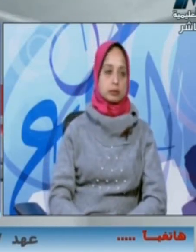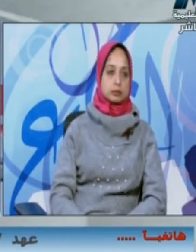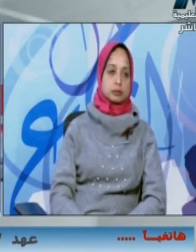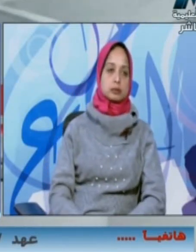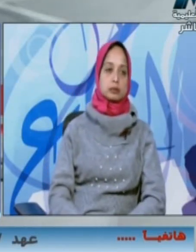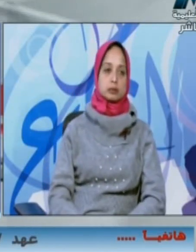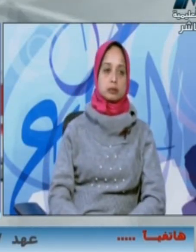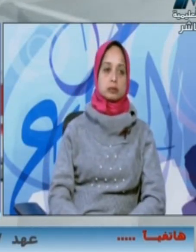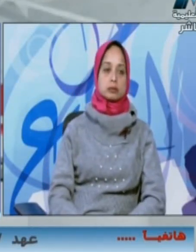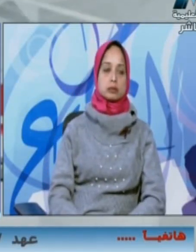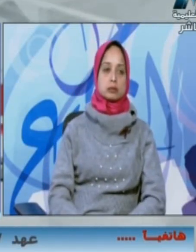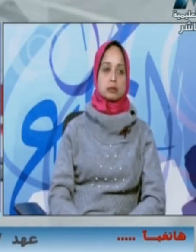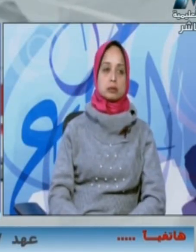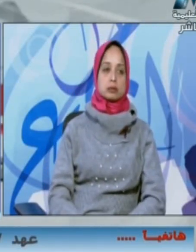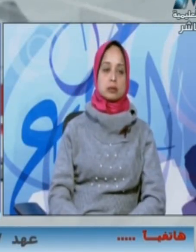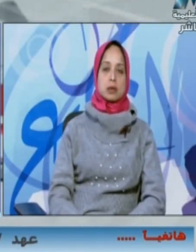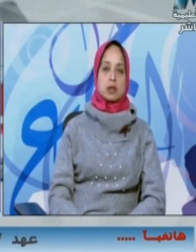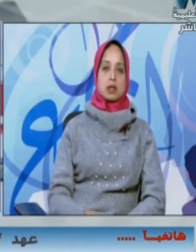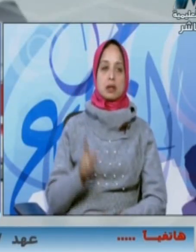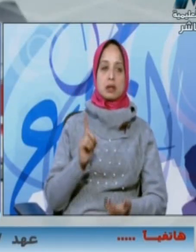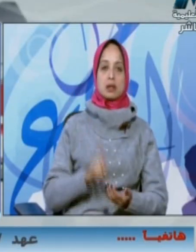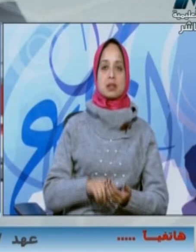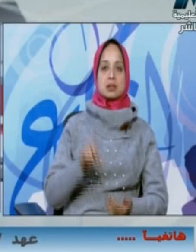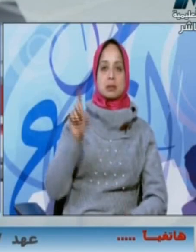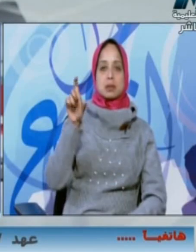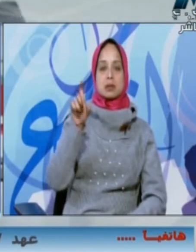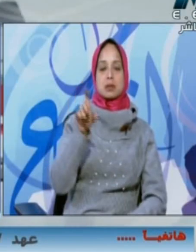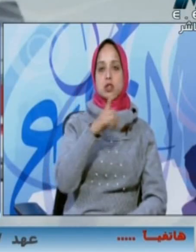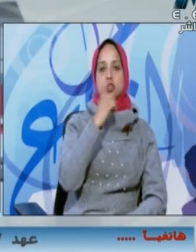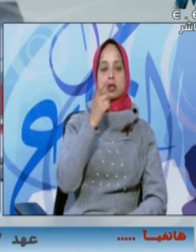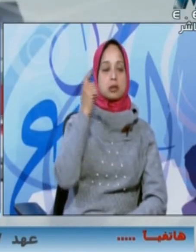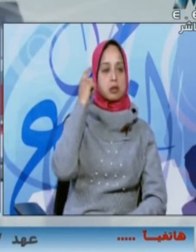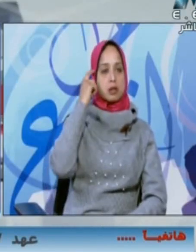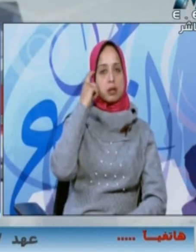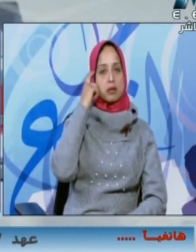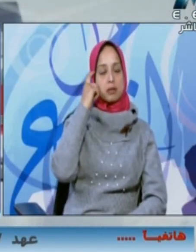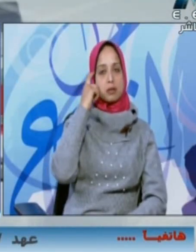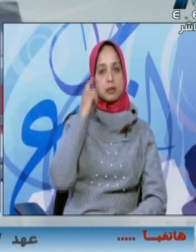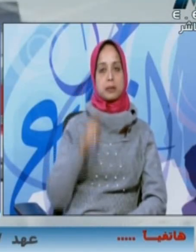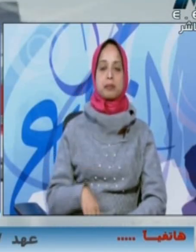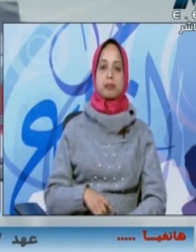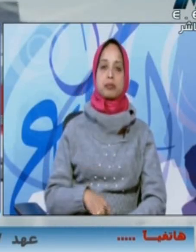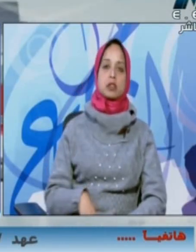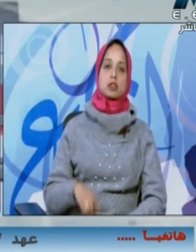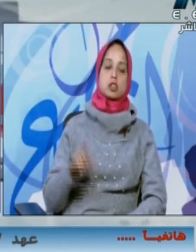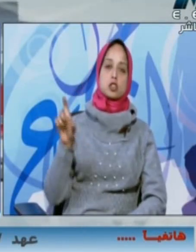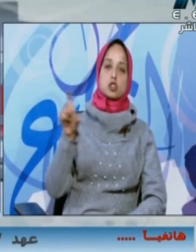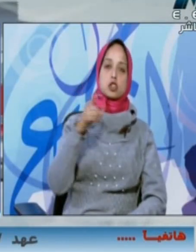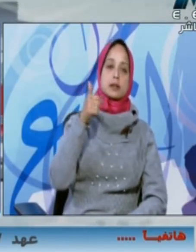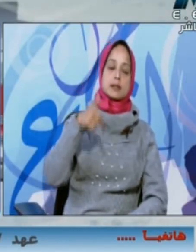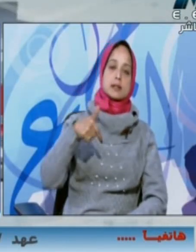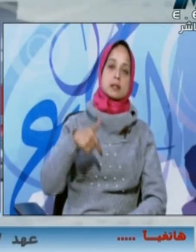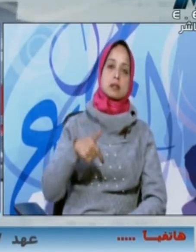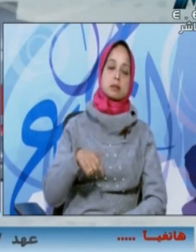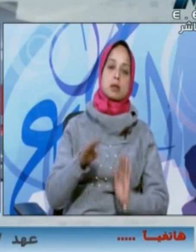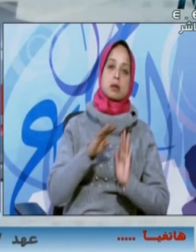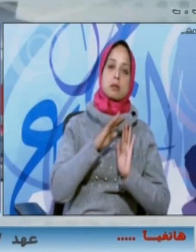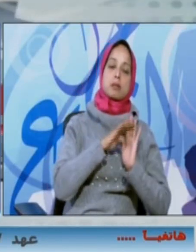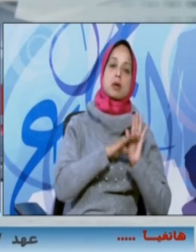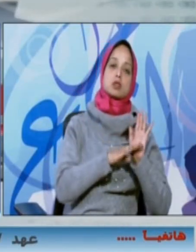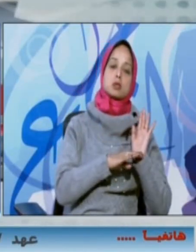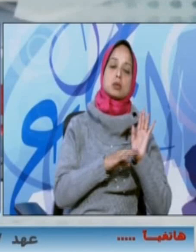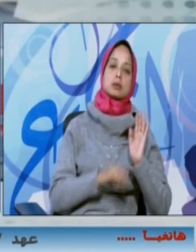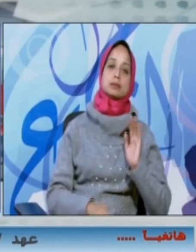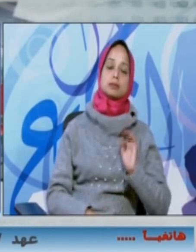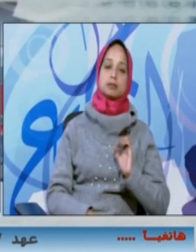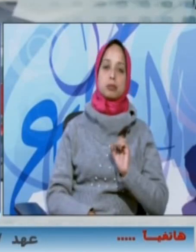بس. يا الشهور اللي عندك مش كتيرة، يعني مثلا عندك انت شهر يونيو اللي هو بتاع المنشور ده. لا اصلي كل